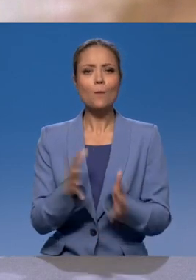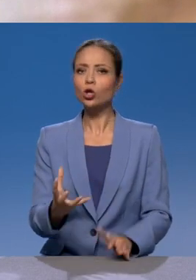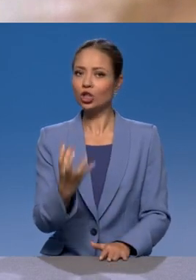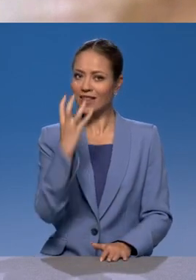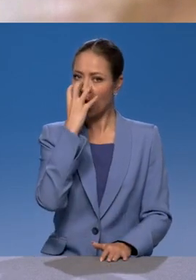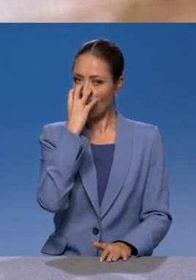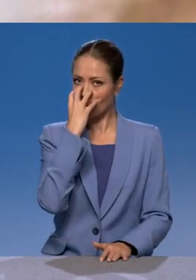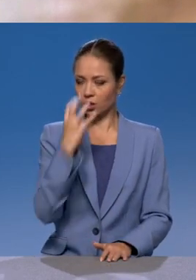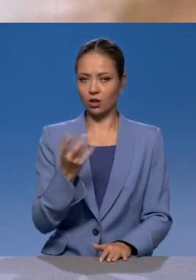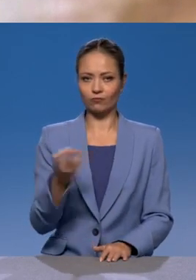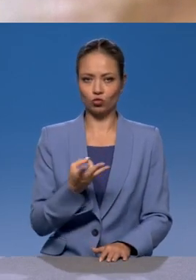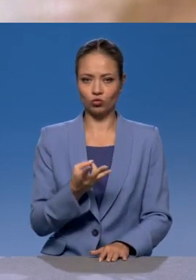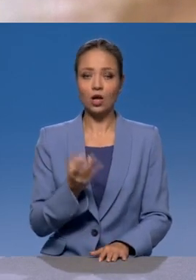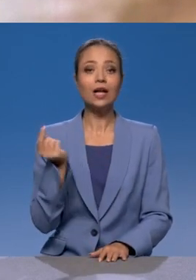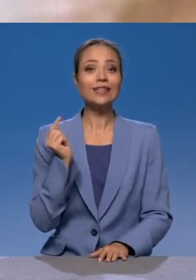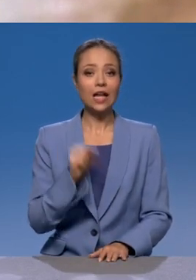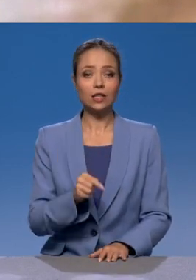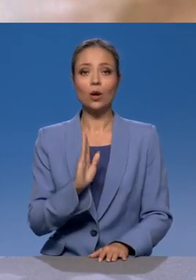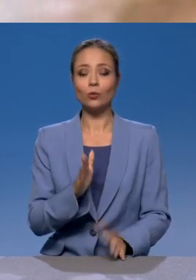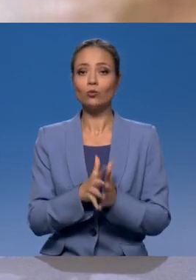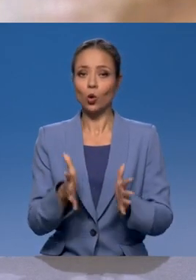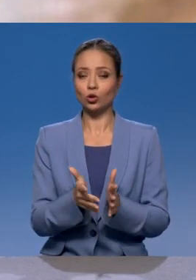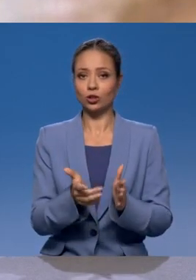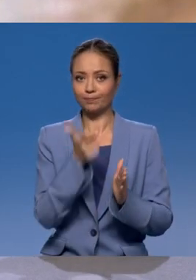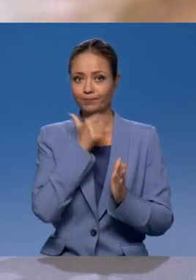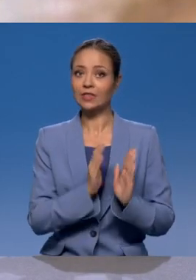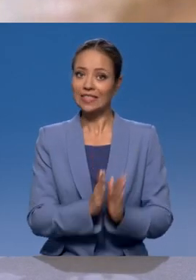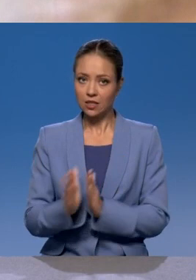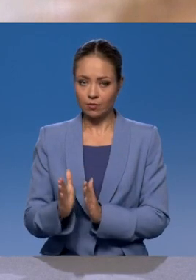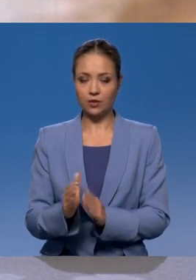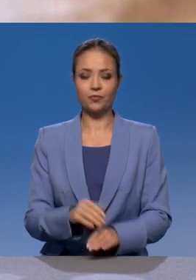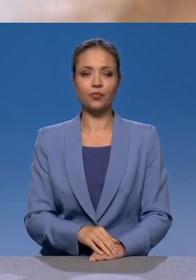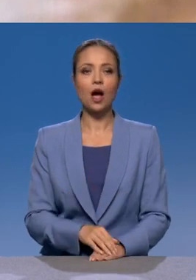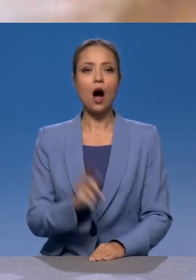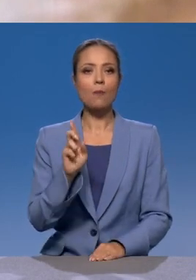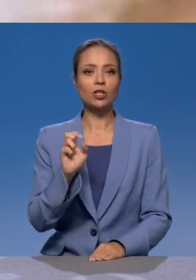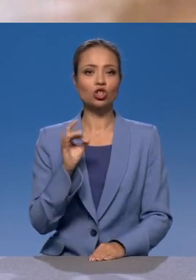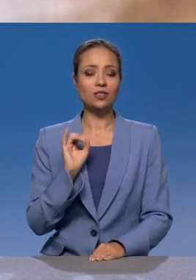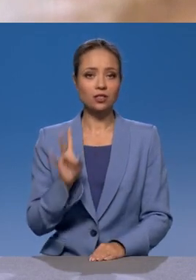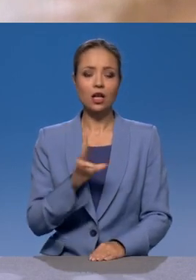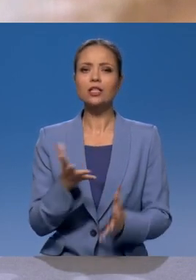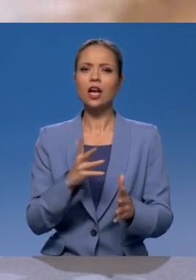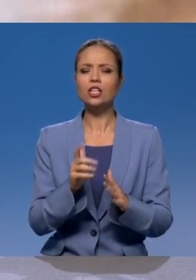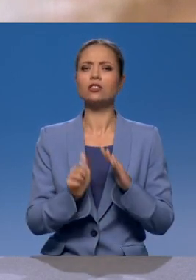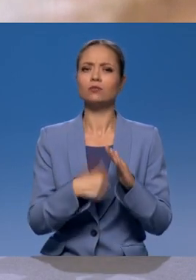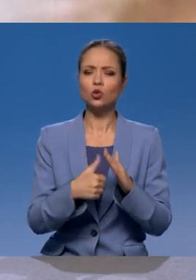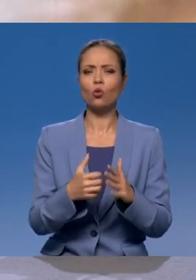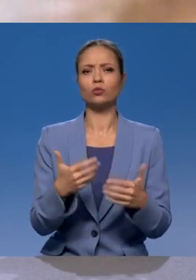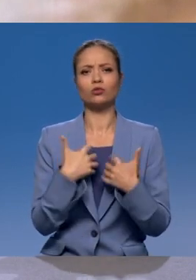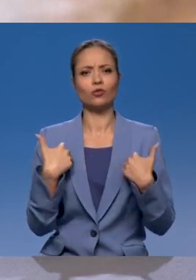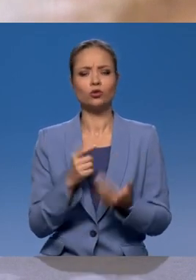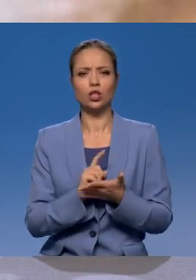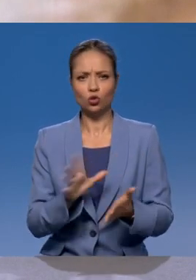нужно. Тогда будет больше дисциплины на улице. Башкортостан. Никаких бездомных животных на улицах городов быть не должно. Ни чипированных,